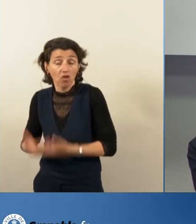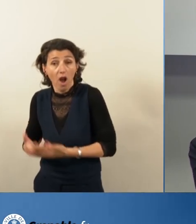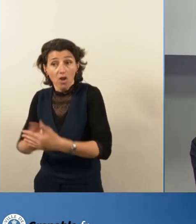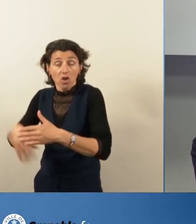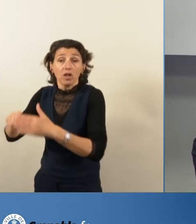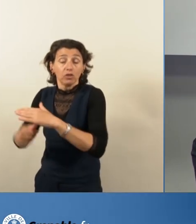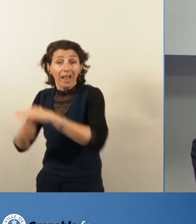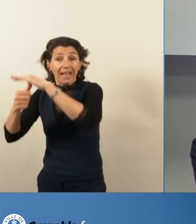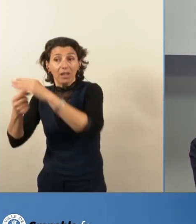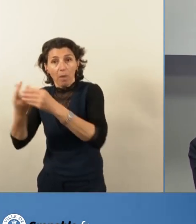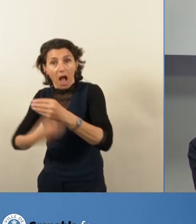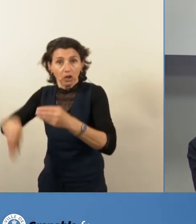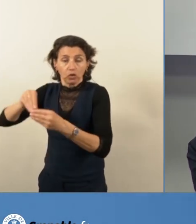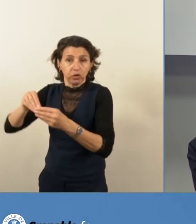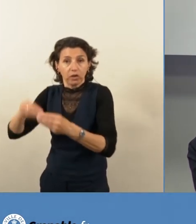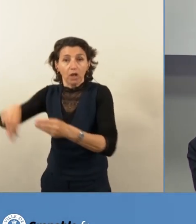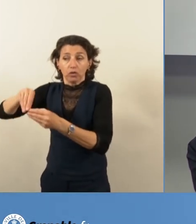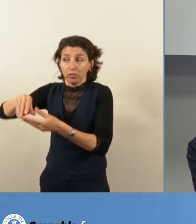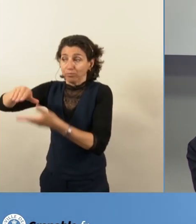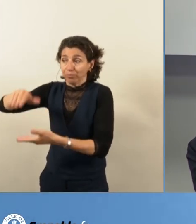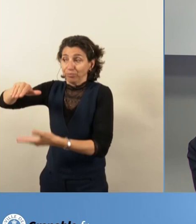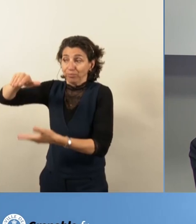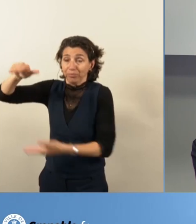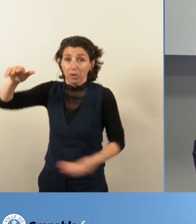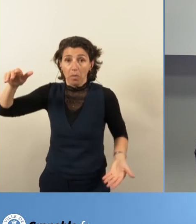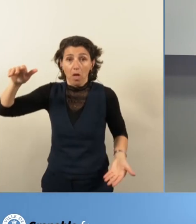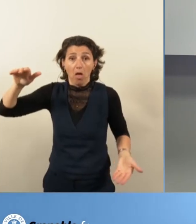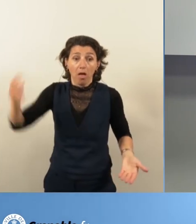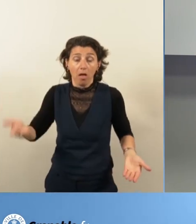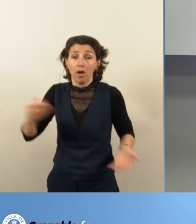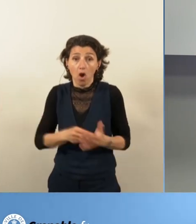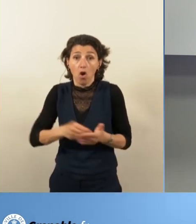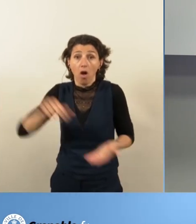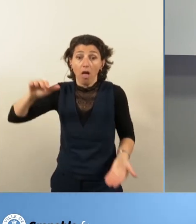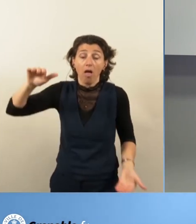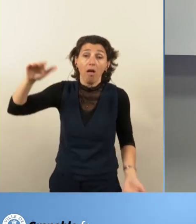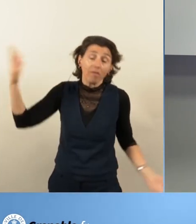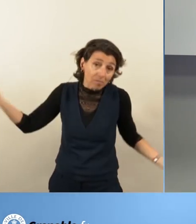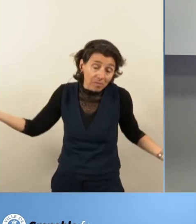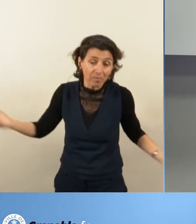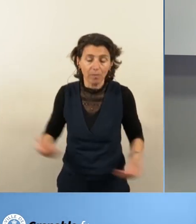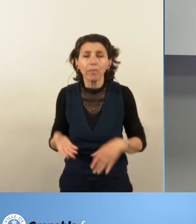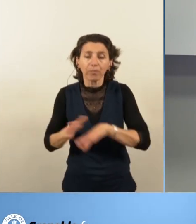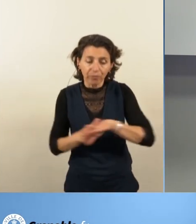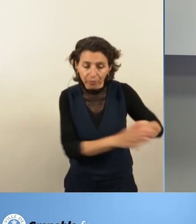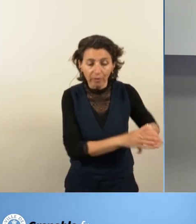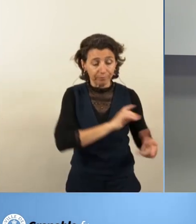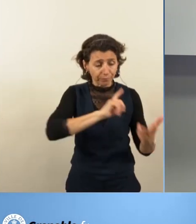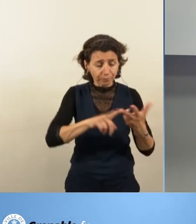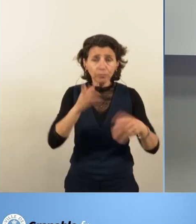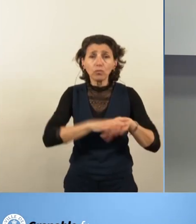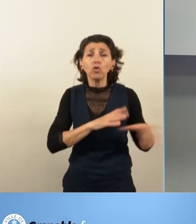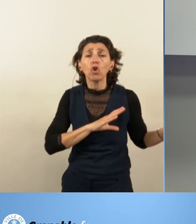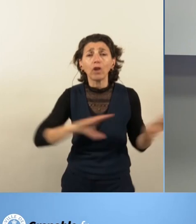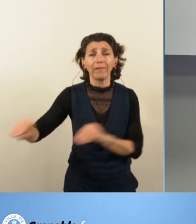des coûts extrêmement important voilà sur la question des transferts rappelons deux choses